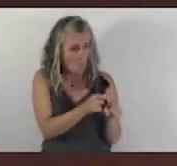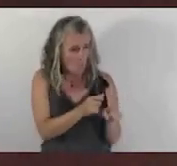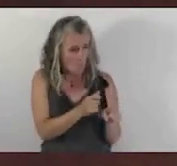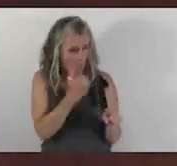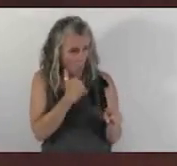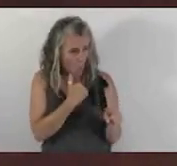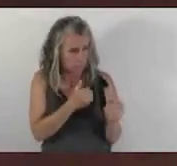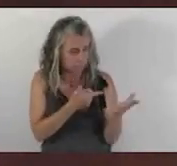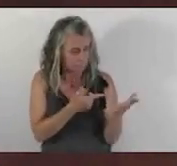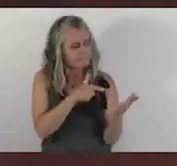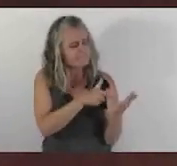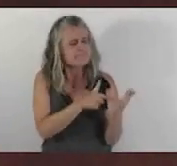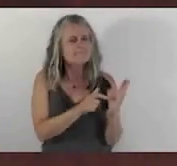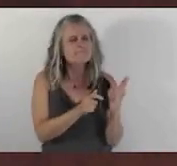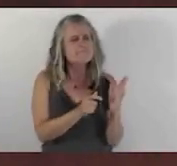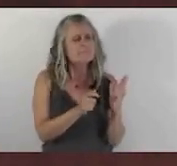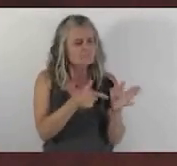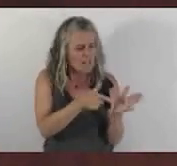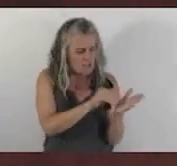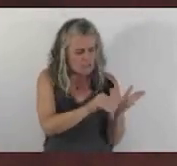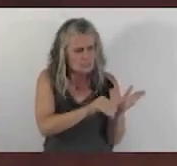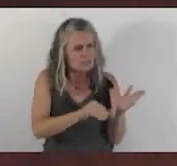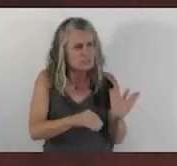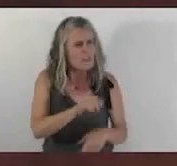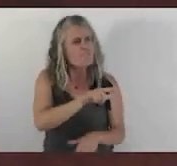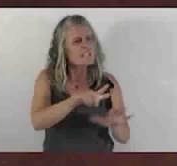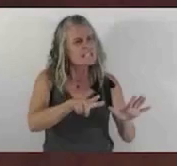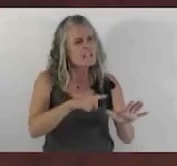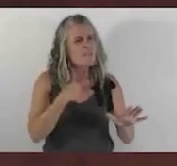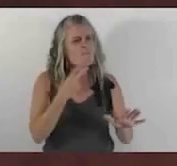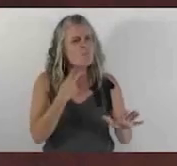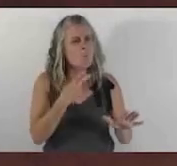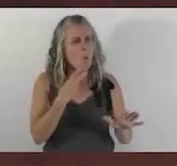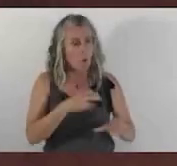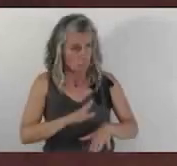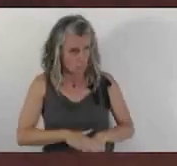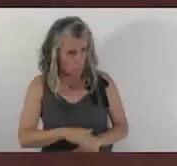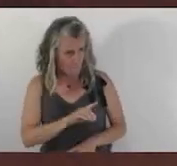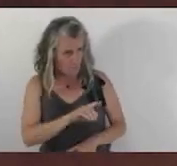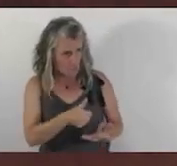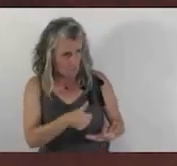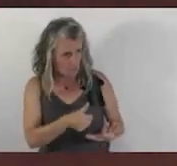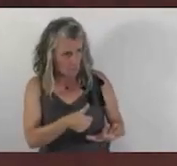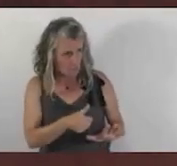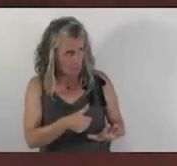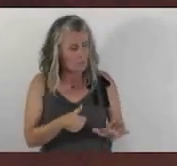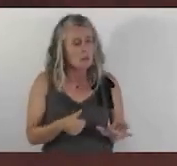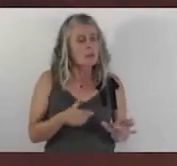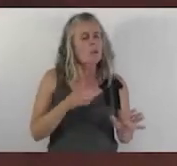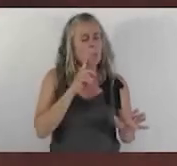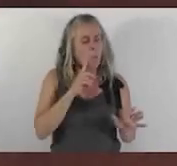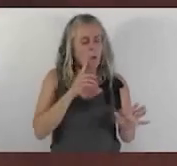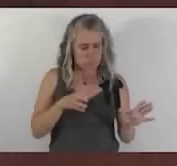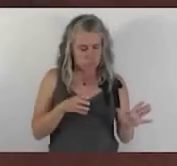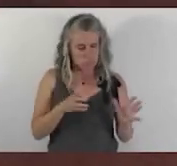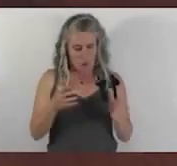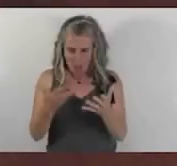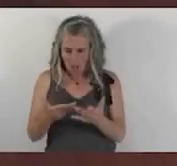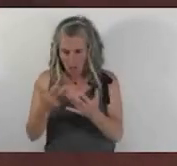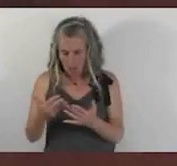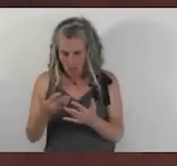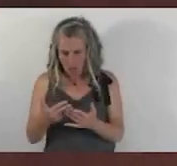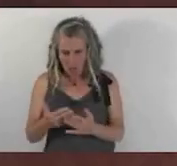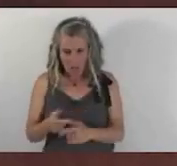il a écrit 27 voix favorables, alors qu'en fait, il n'y avait que 26. En effet, en additionnant l'ensemble des voix des présents